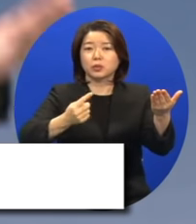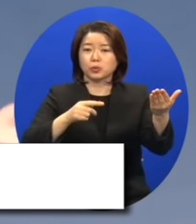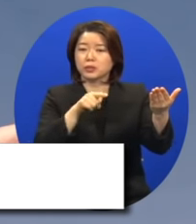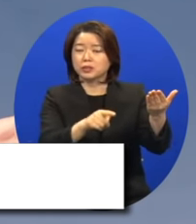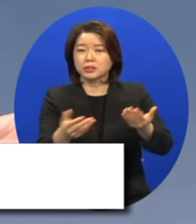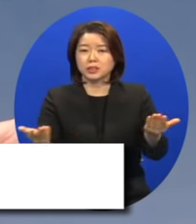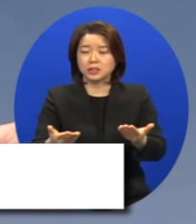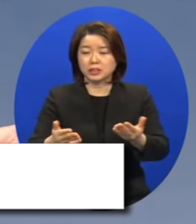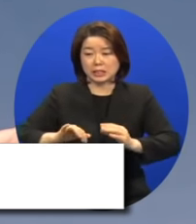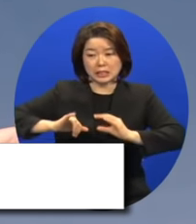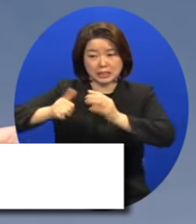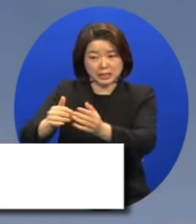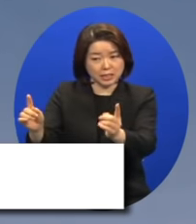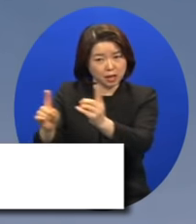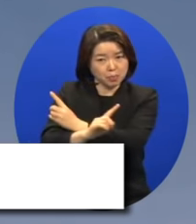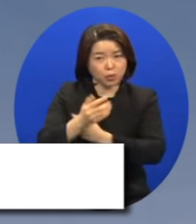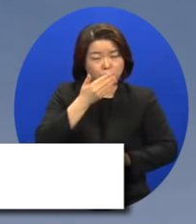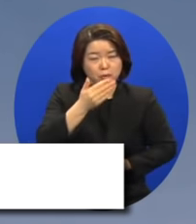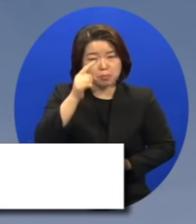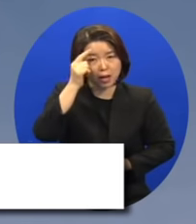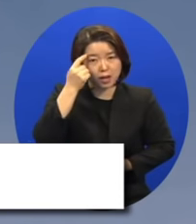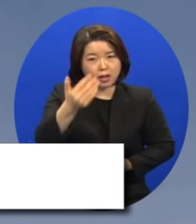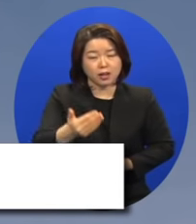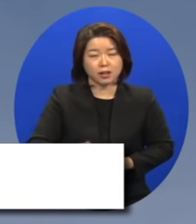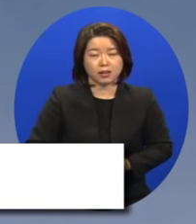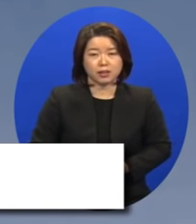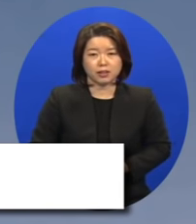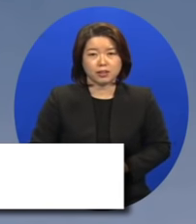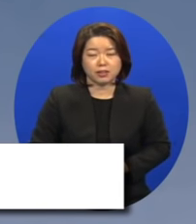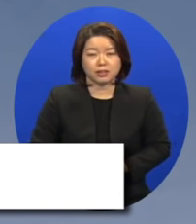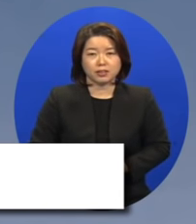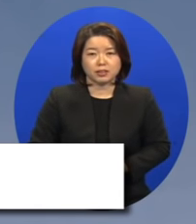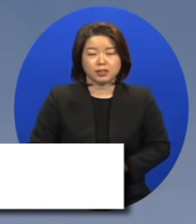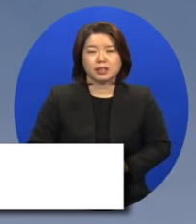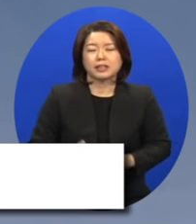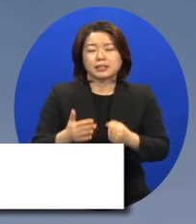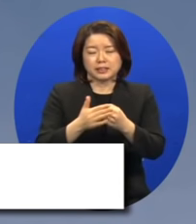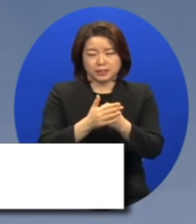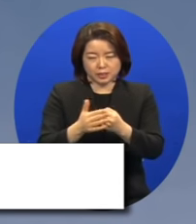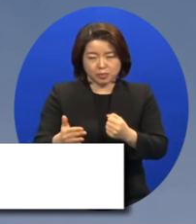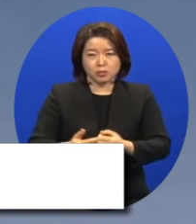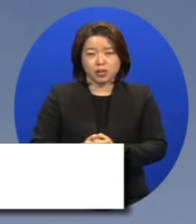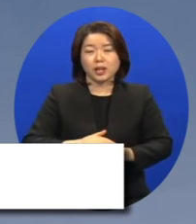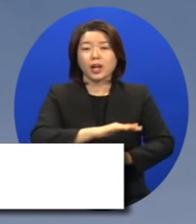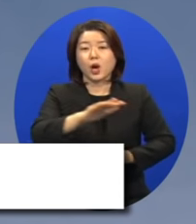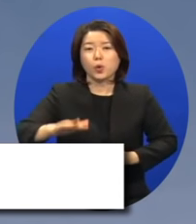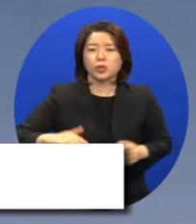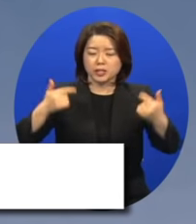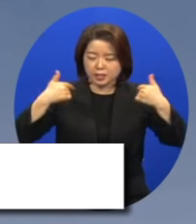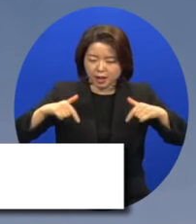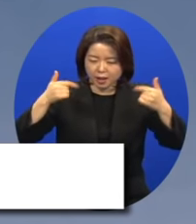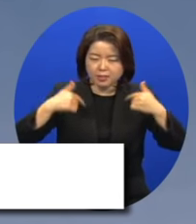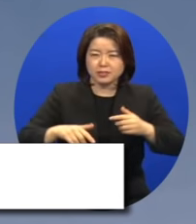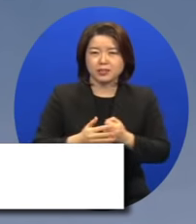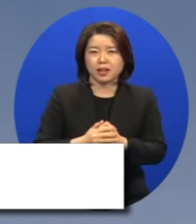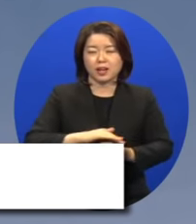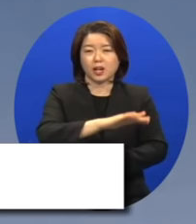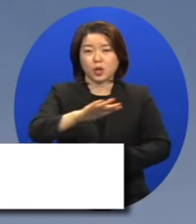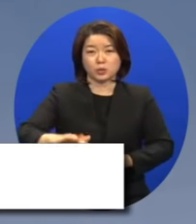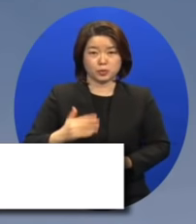행위자체가 세상을진정으로바꿀수있을까요?그러므로우리는 우리